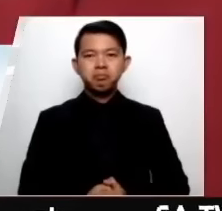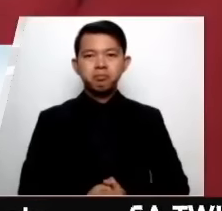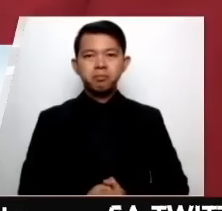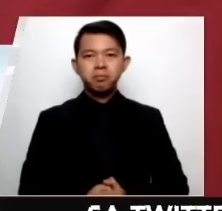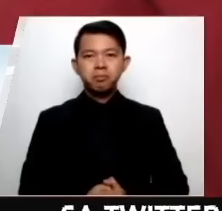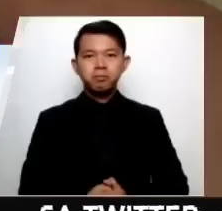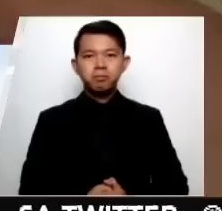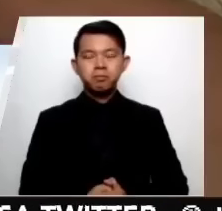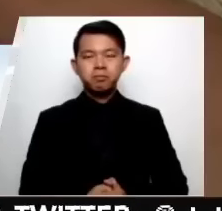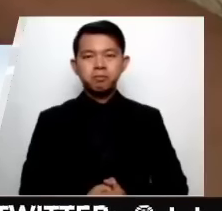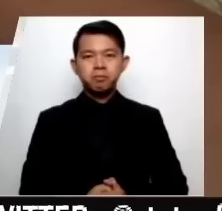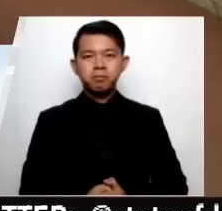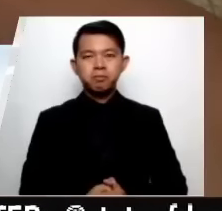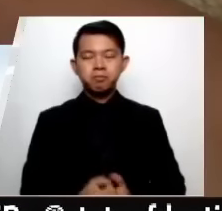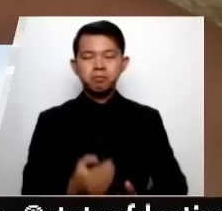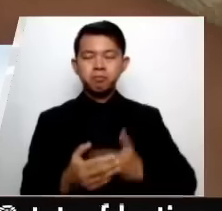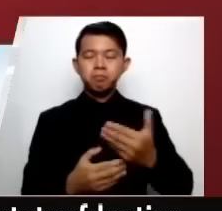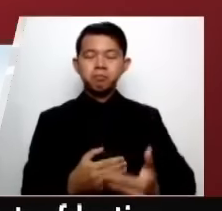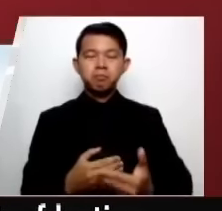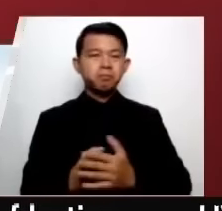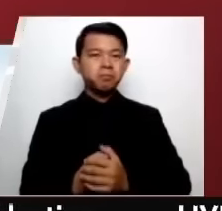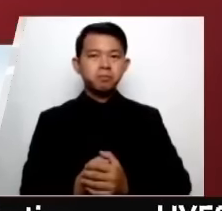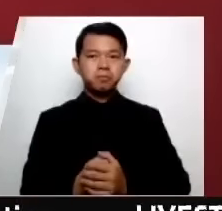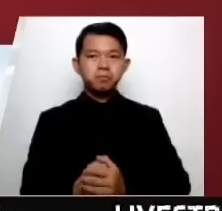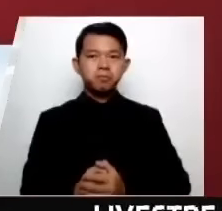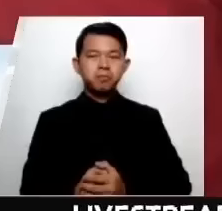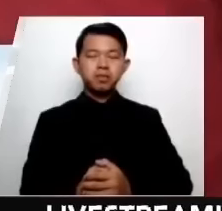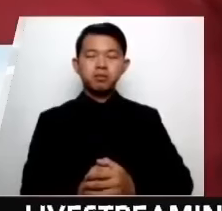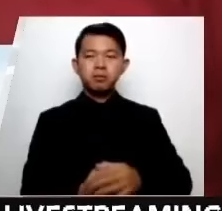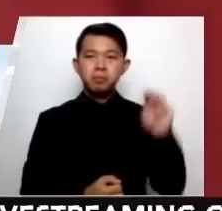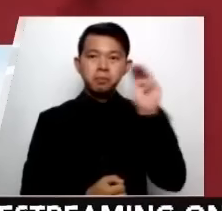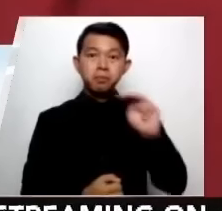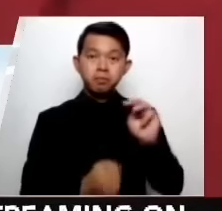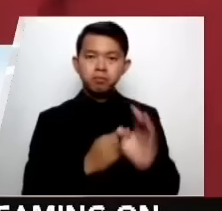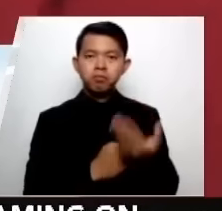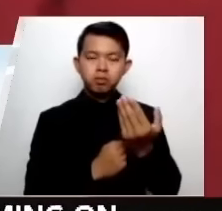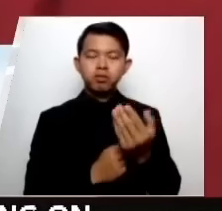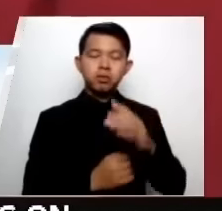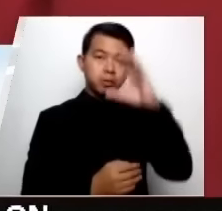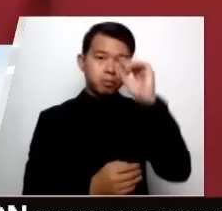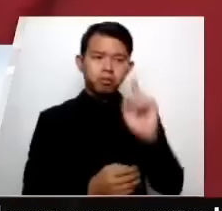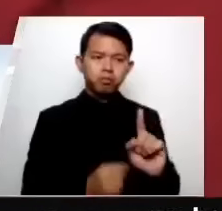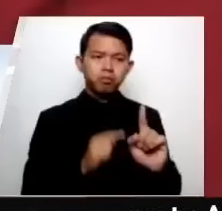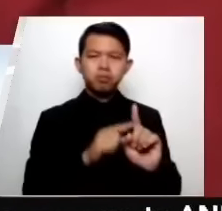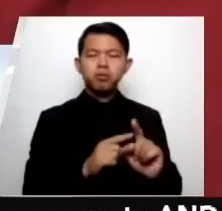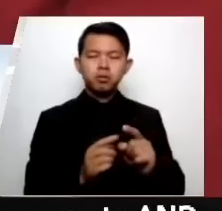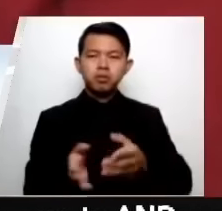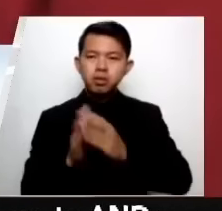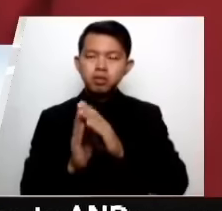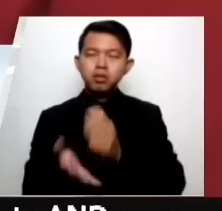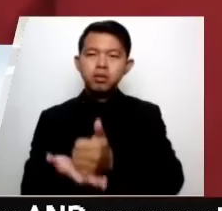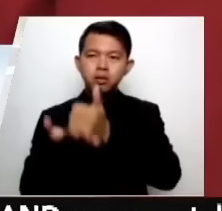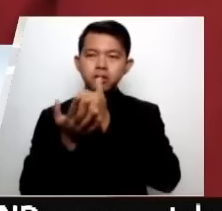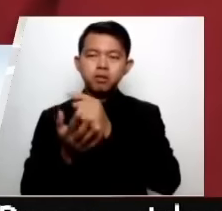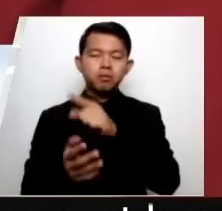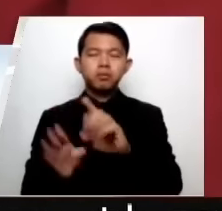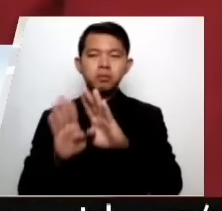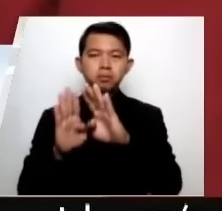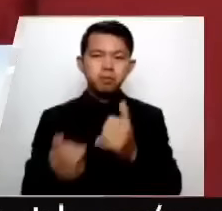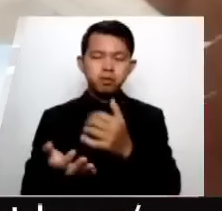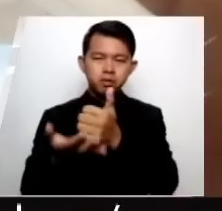Lunes ng umaga, humingi ng tulong sa barangay ang isang lalaki. Nahulog daw sa sofa ang 2 taong gulang niyang anak-anakan at nawala